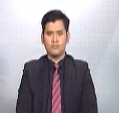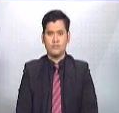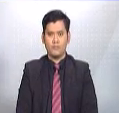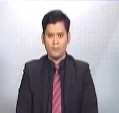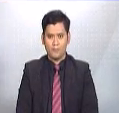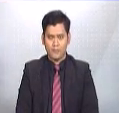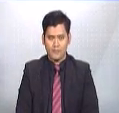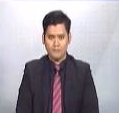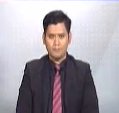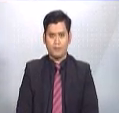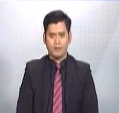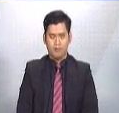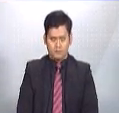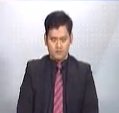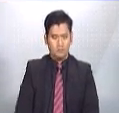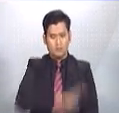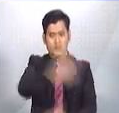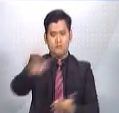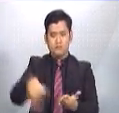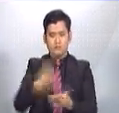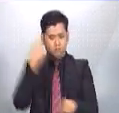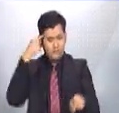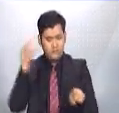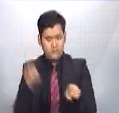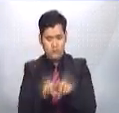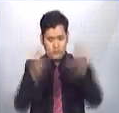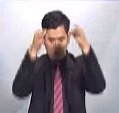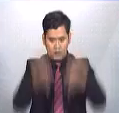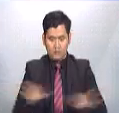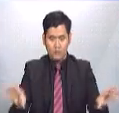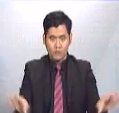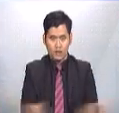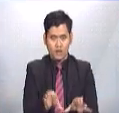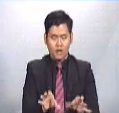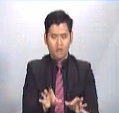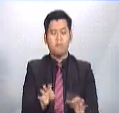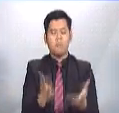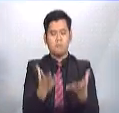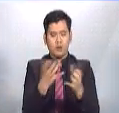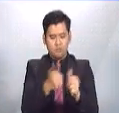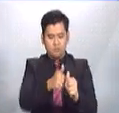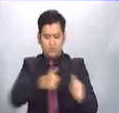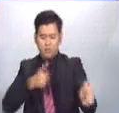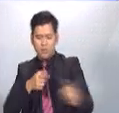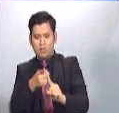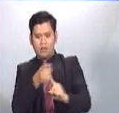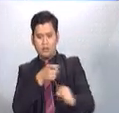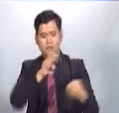Pihak panel terlibat turut bersetuju dengan keputusan yang diambil bagi mengelak sebarang risiko.